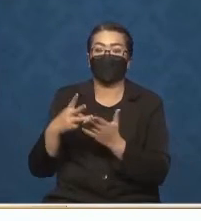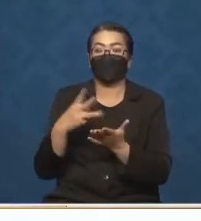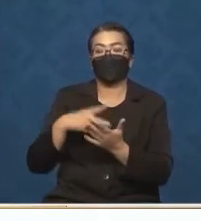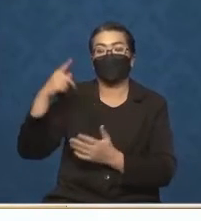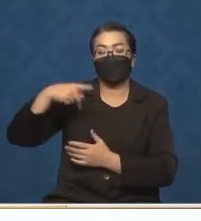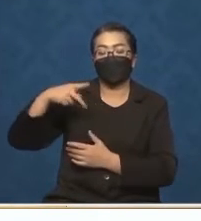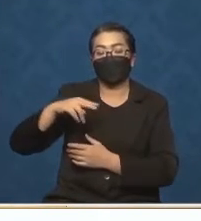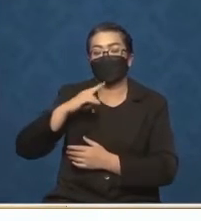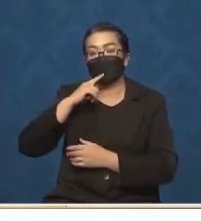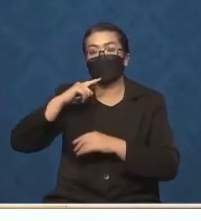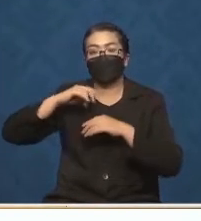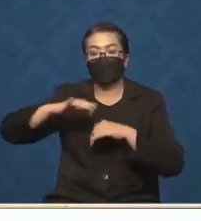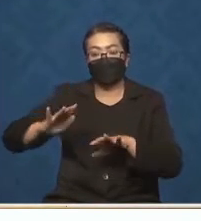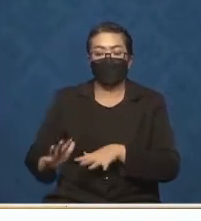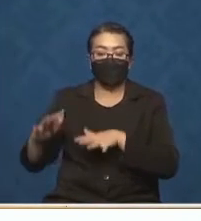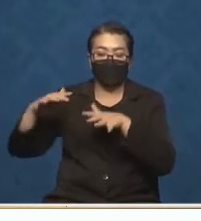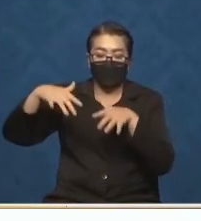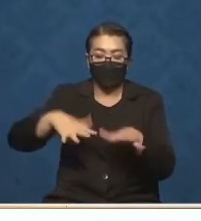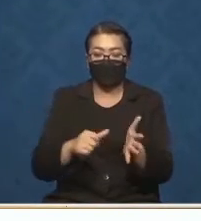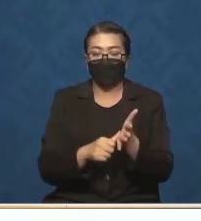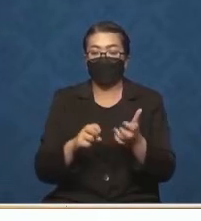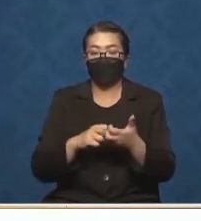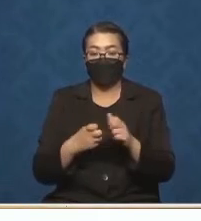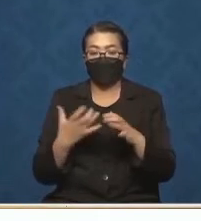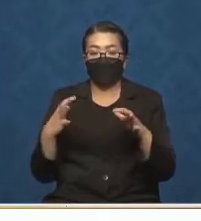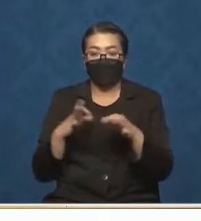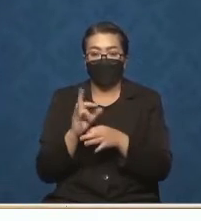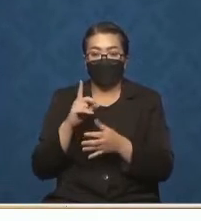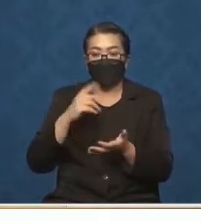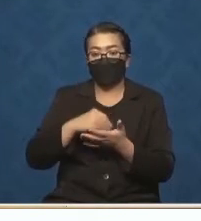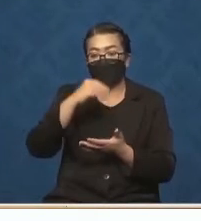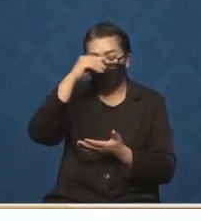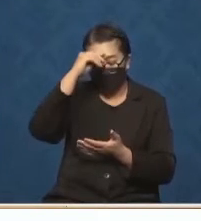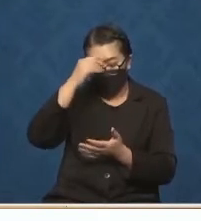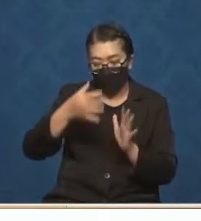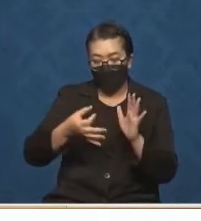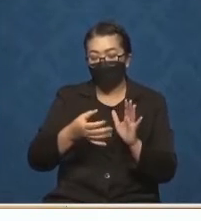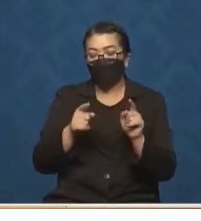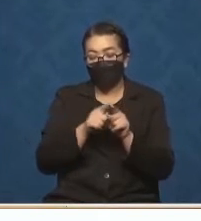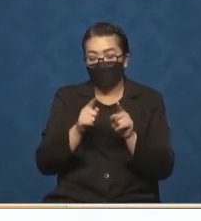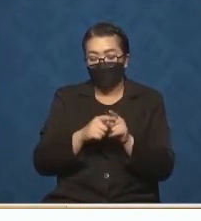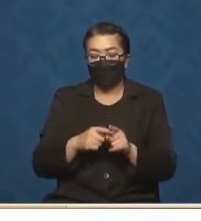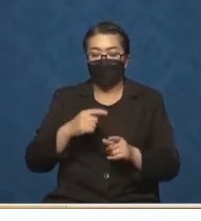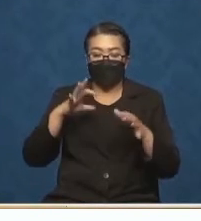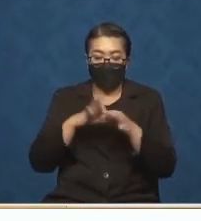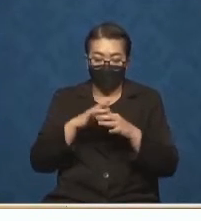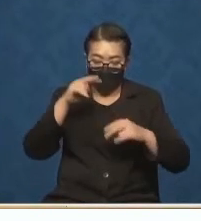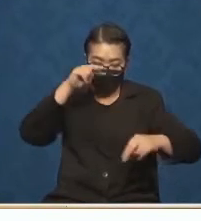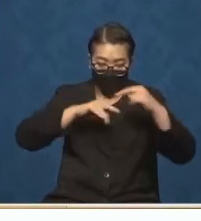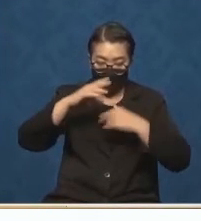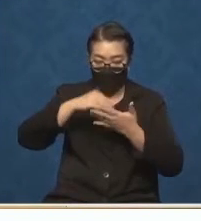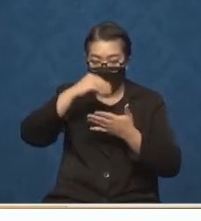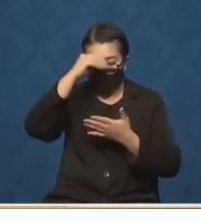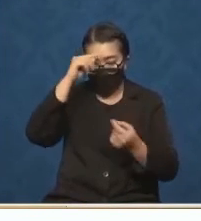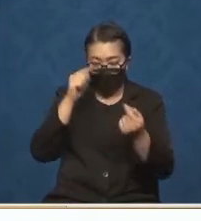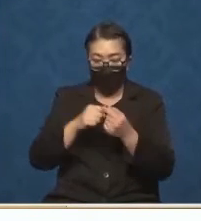คนที่เค้าแก้ปัหาเรื่ทะเล อย่างการศึษาเรื่องของสมุศาทร์ซึ่งจากการทเราเรียกหนวยงาน